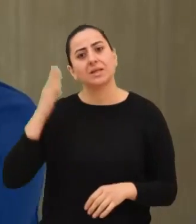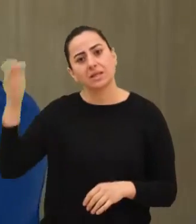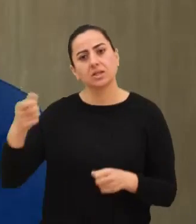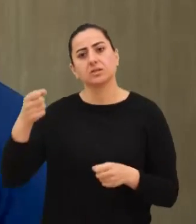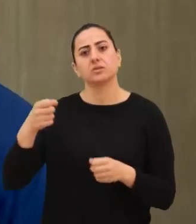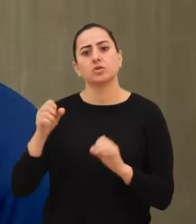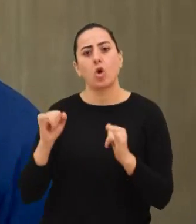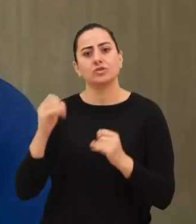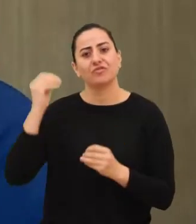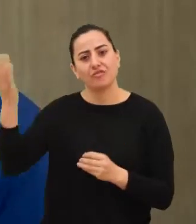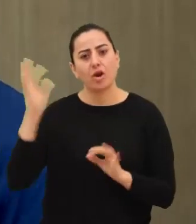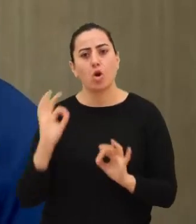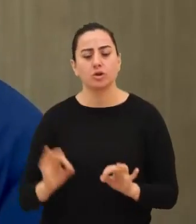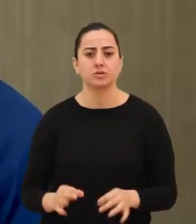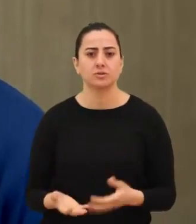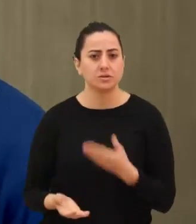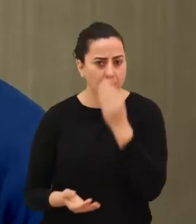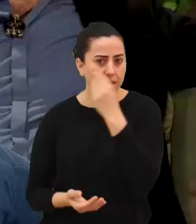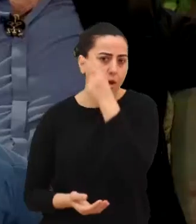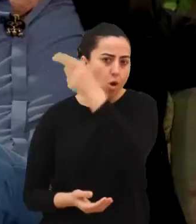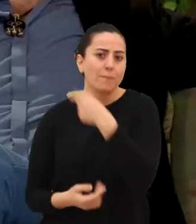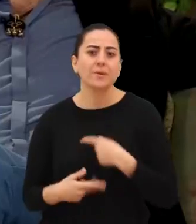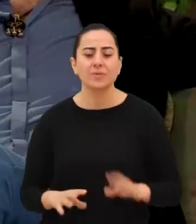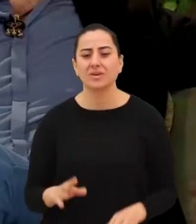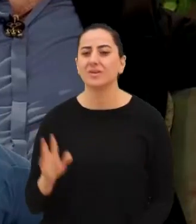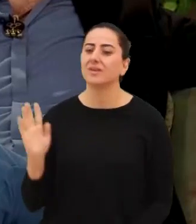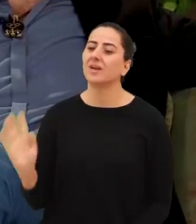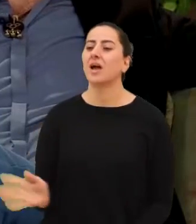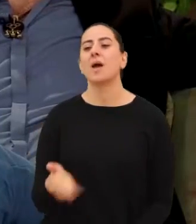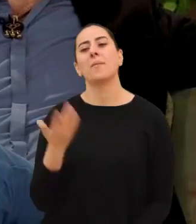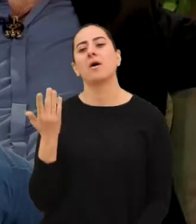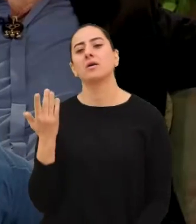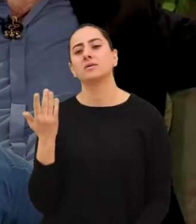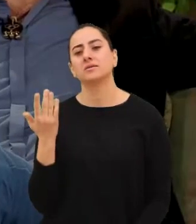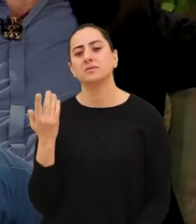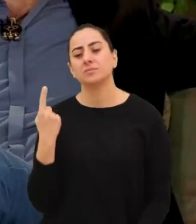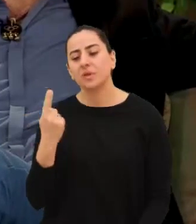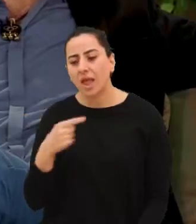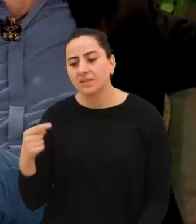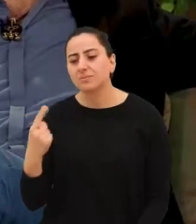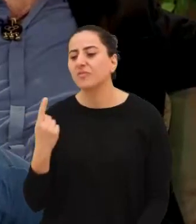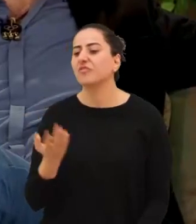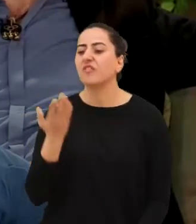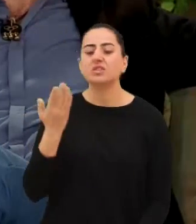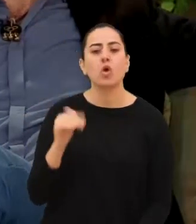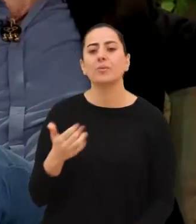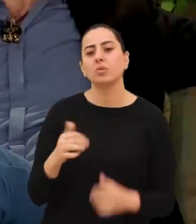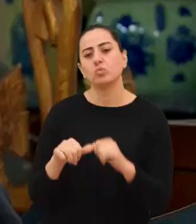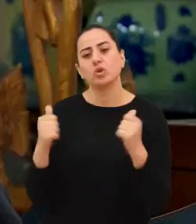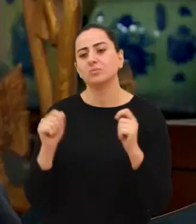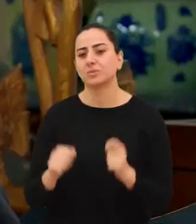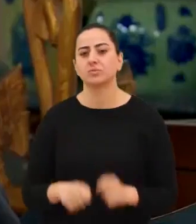ona götürecektim. Verecektim onun hediyesi. Aman neyse ne ya. Ha bir eksik ha bir fazla. Nasıl olsa